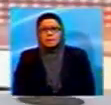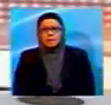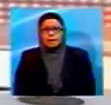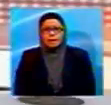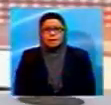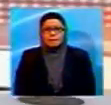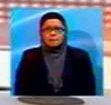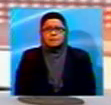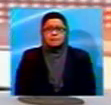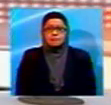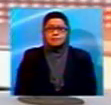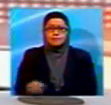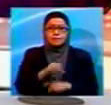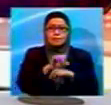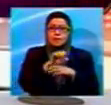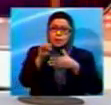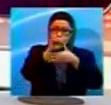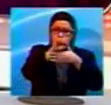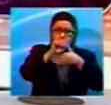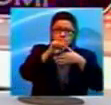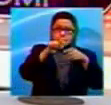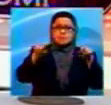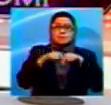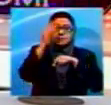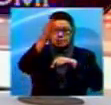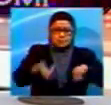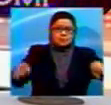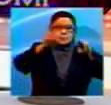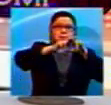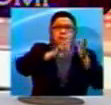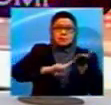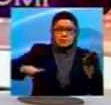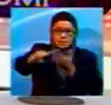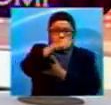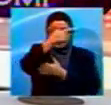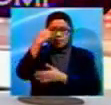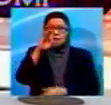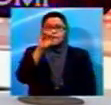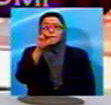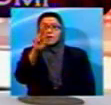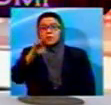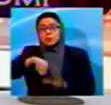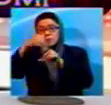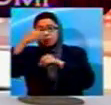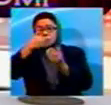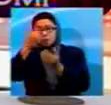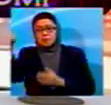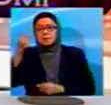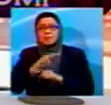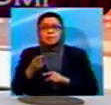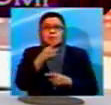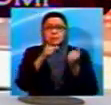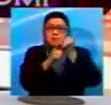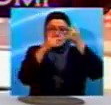rakyat bursa tempatan dijangka meningkat minggu depan berikutan faktor luar yang baik naib presiden dan ketua penyelidikan